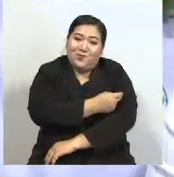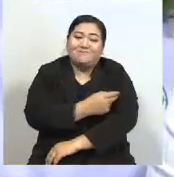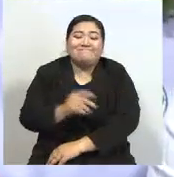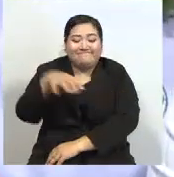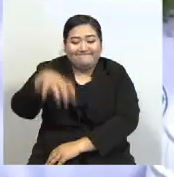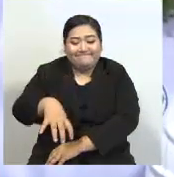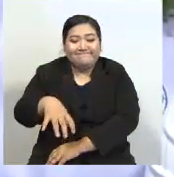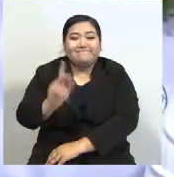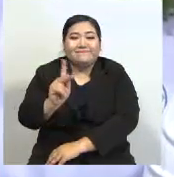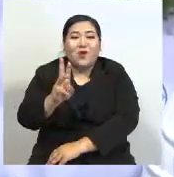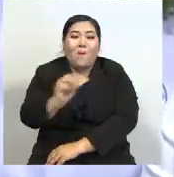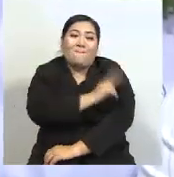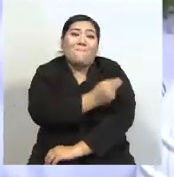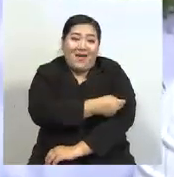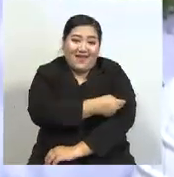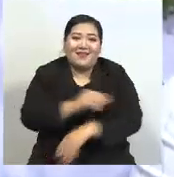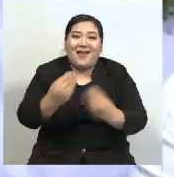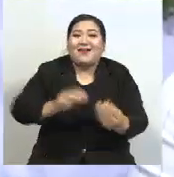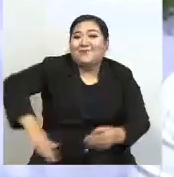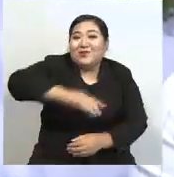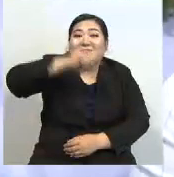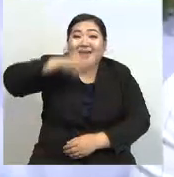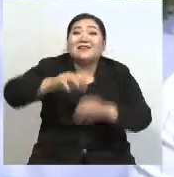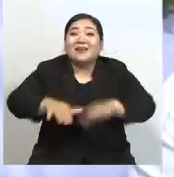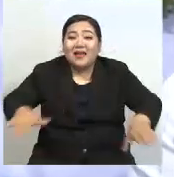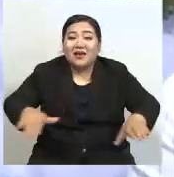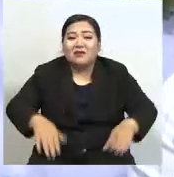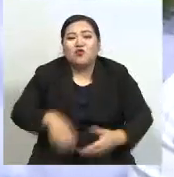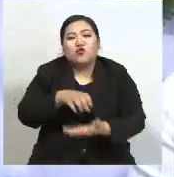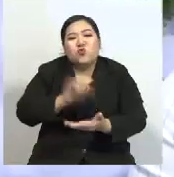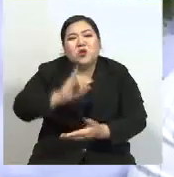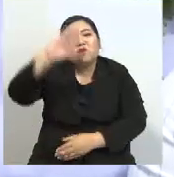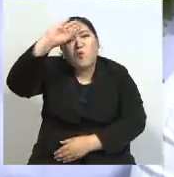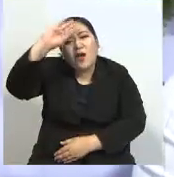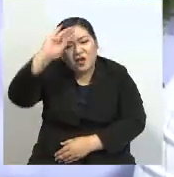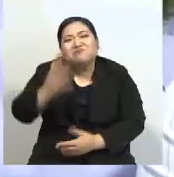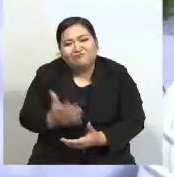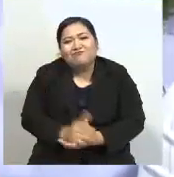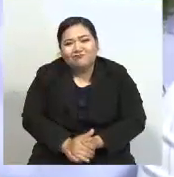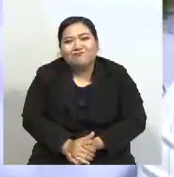เด็กไทยทุกคนในประเทศเราที่โชคร้ายเป็นโรคหายาก